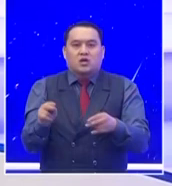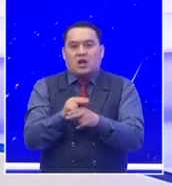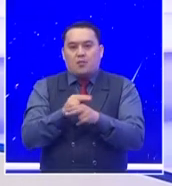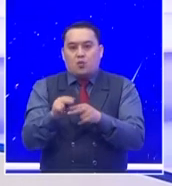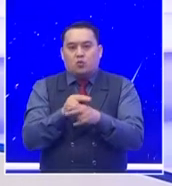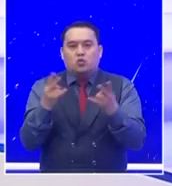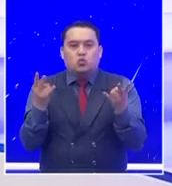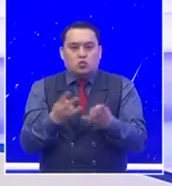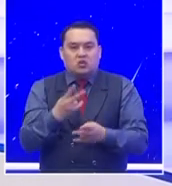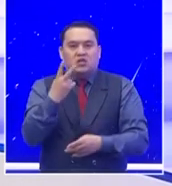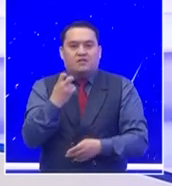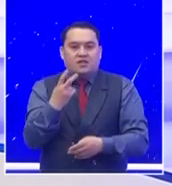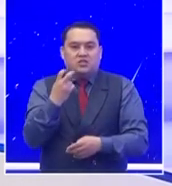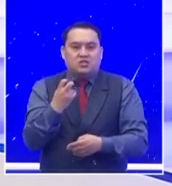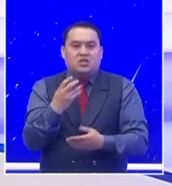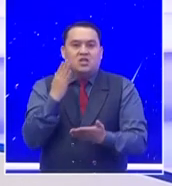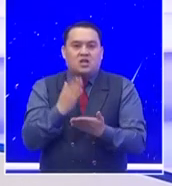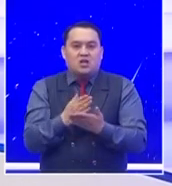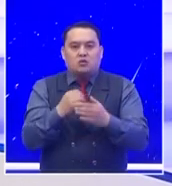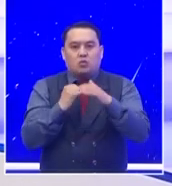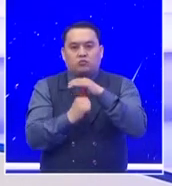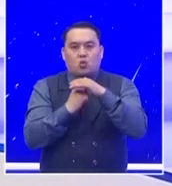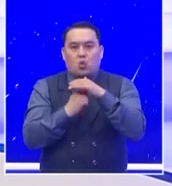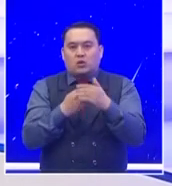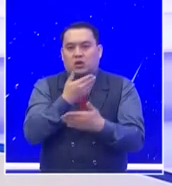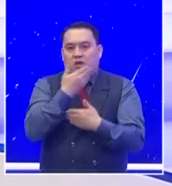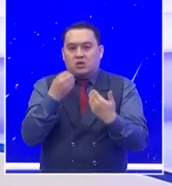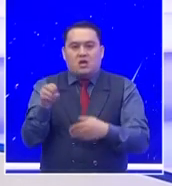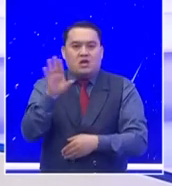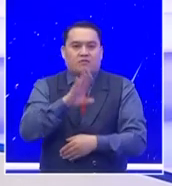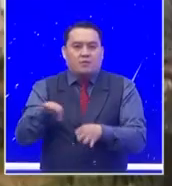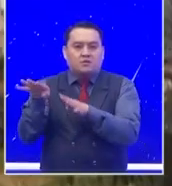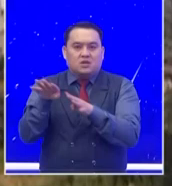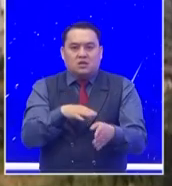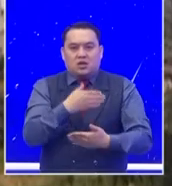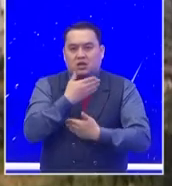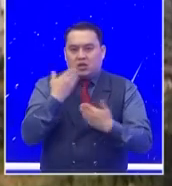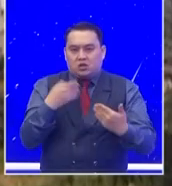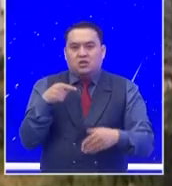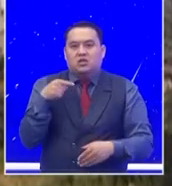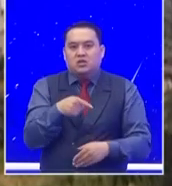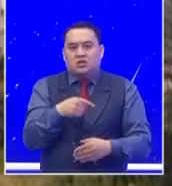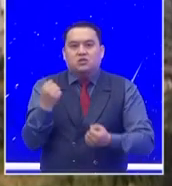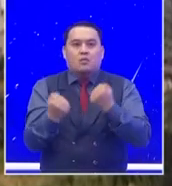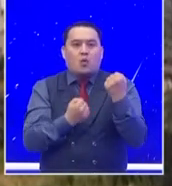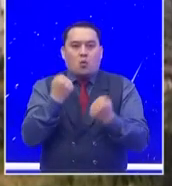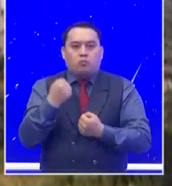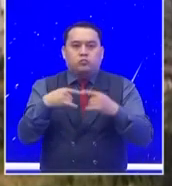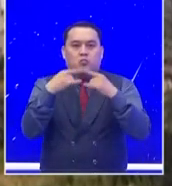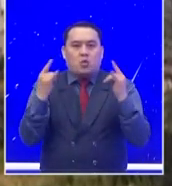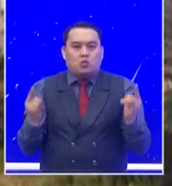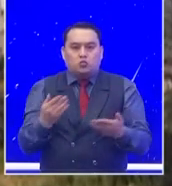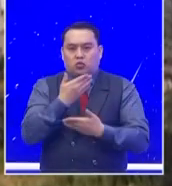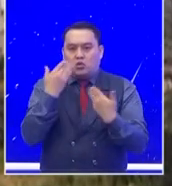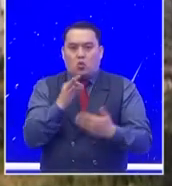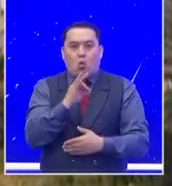ремонте 200 существующих туннелей не соответствует европейским стандартам около 1000 автомобильных мостов не имеют